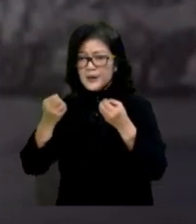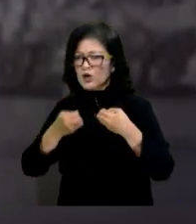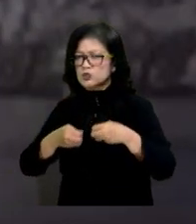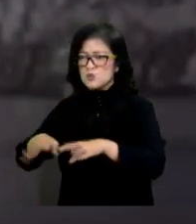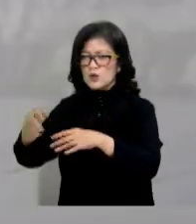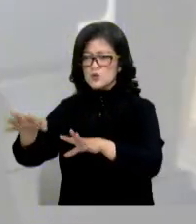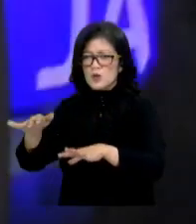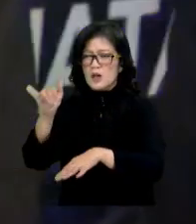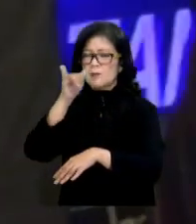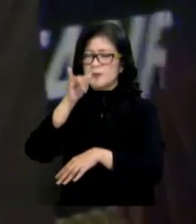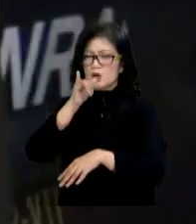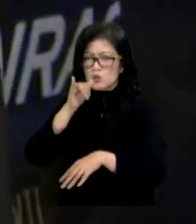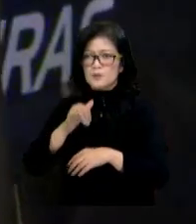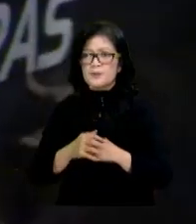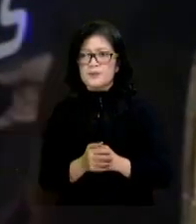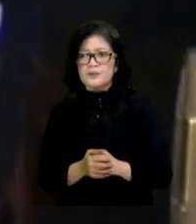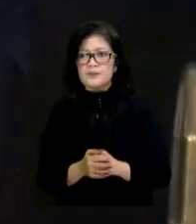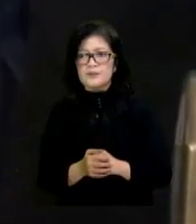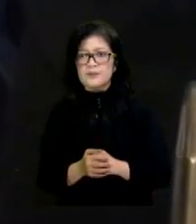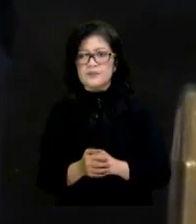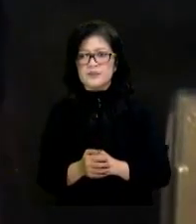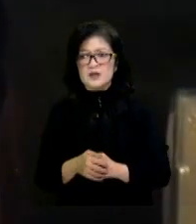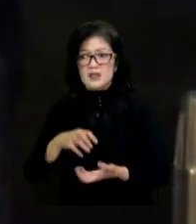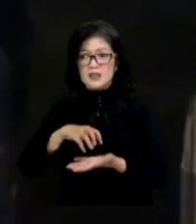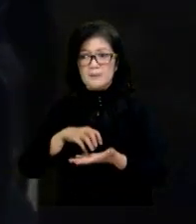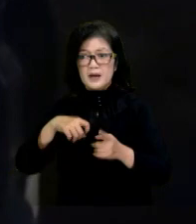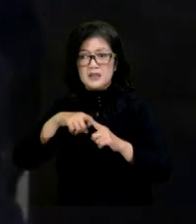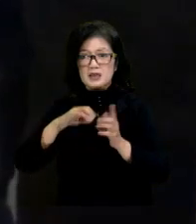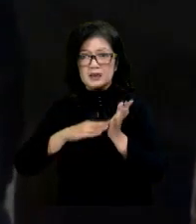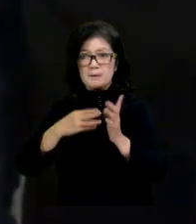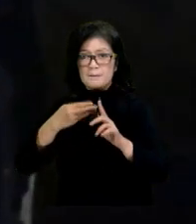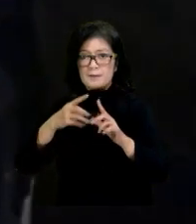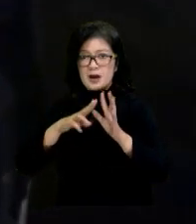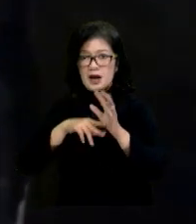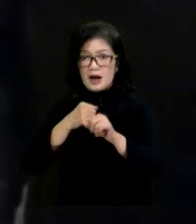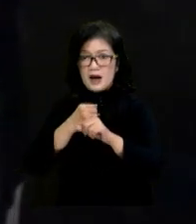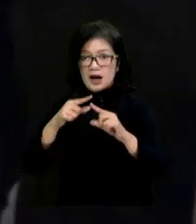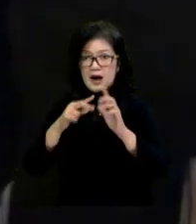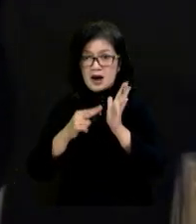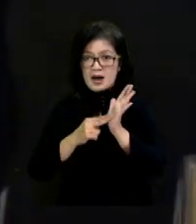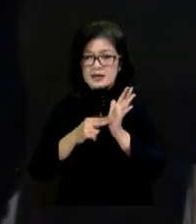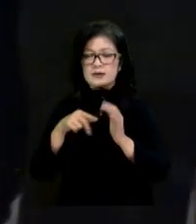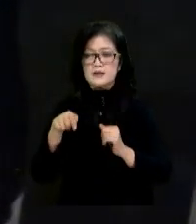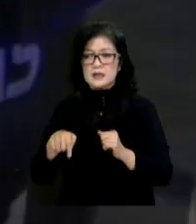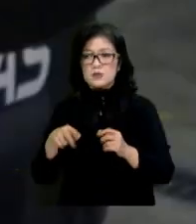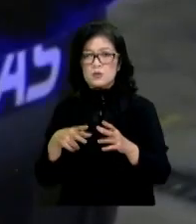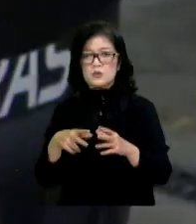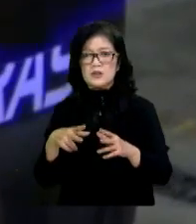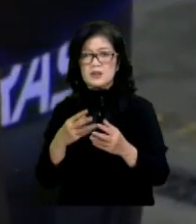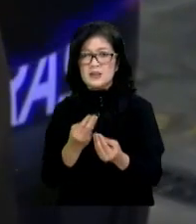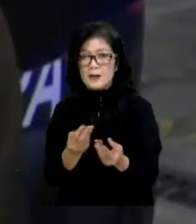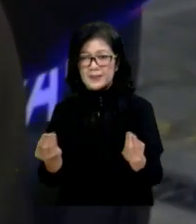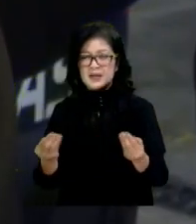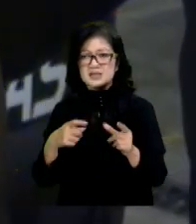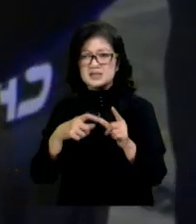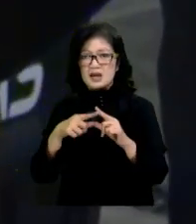keras. Kembangan. Kembangan. Taman Sari. Taman Sari. Season City. Season City. Tanjung Duren. Tanjung Duren. Sasaran yang